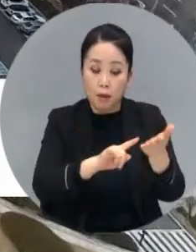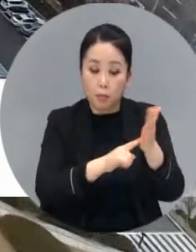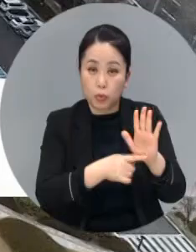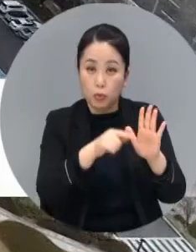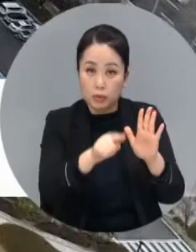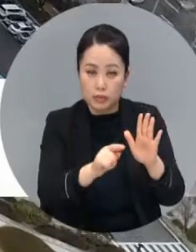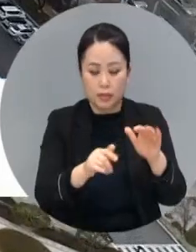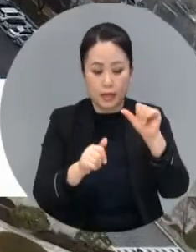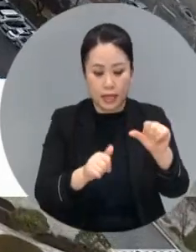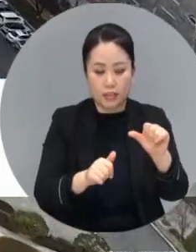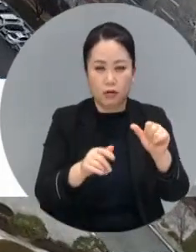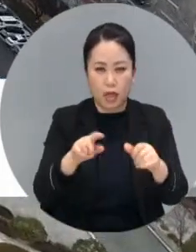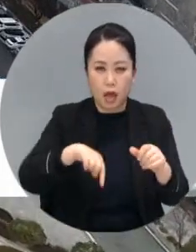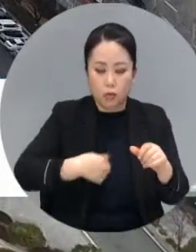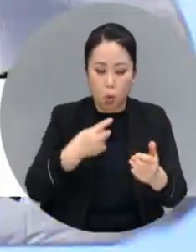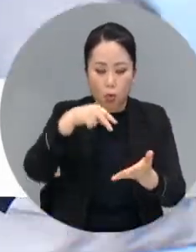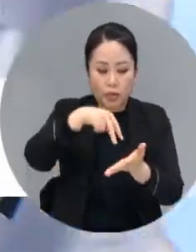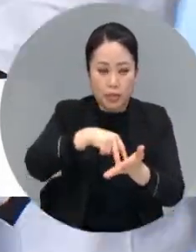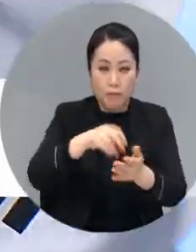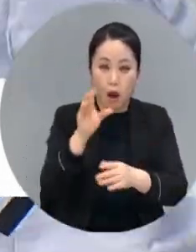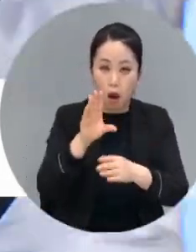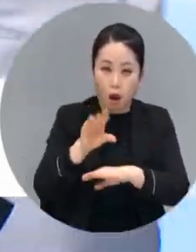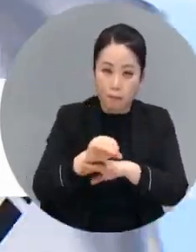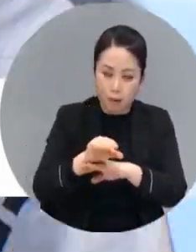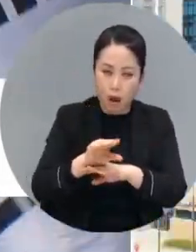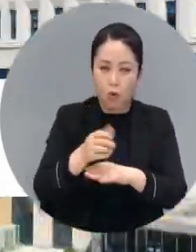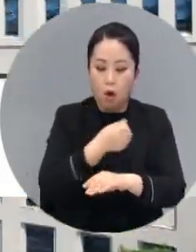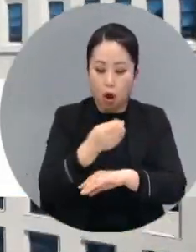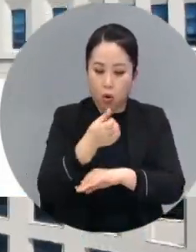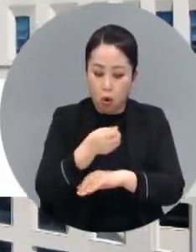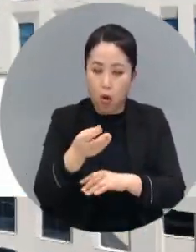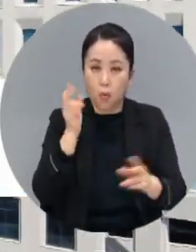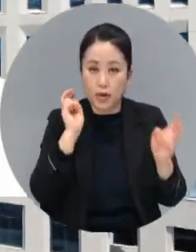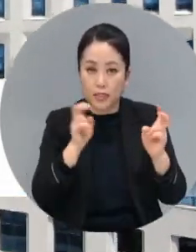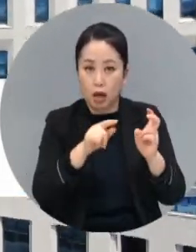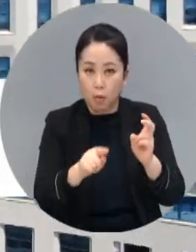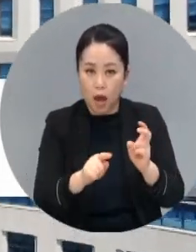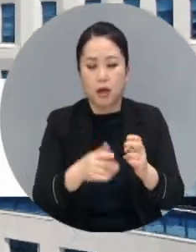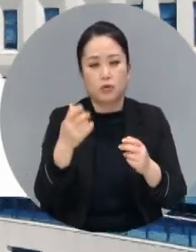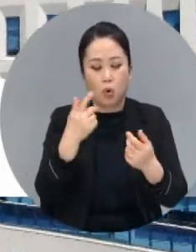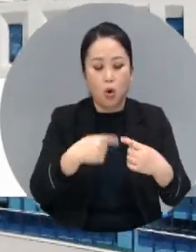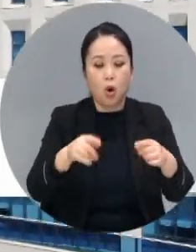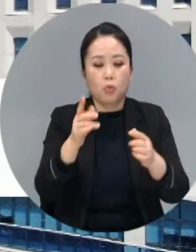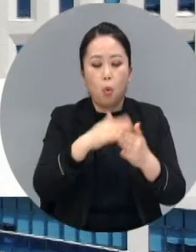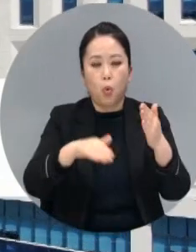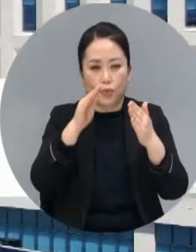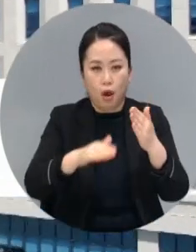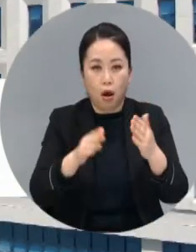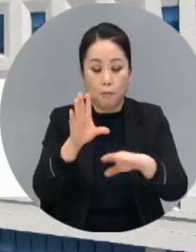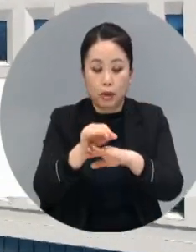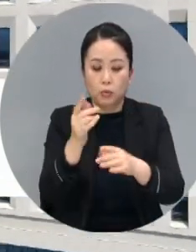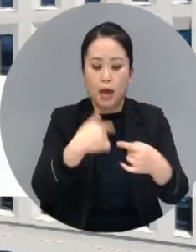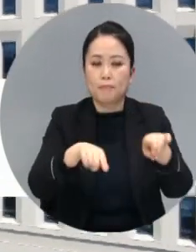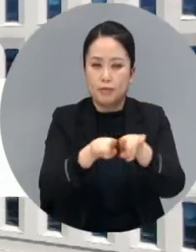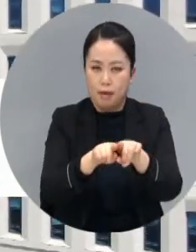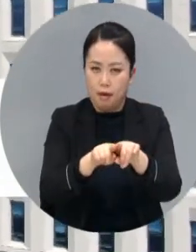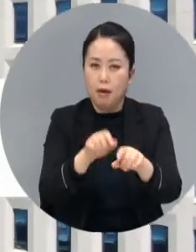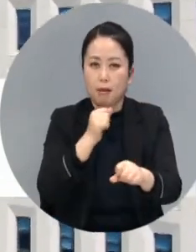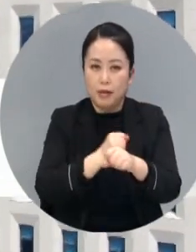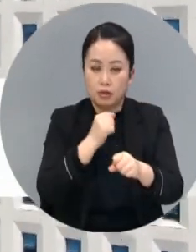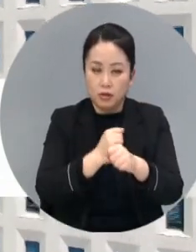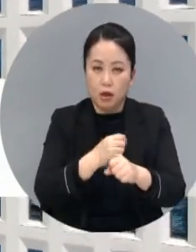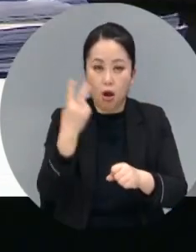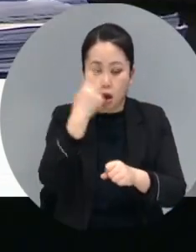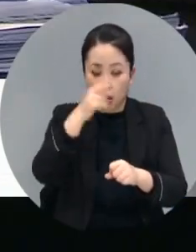다섯 개 독립 언론과 공영 방송이 함께 전국 단위의 공동 취재단을 꾸려 검찰 특갈비살